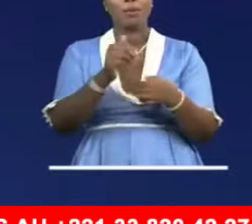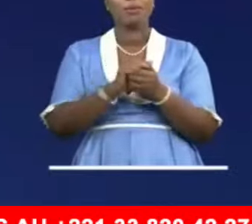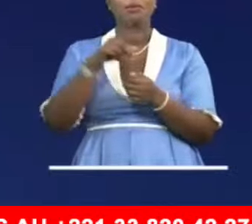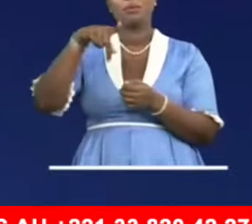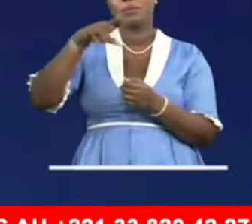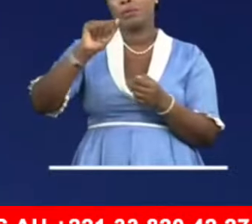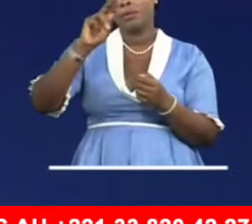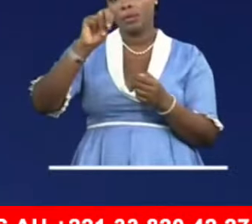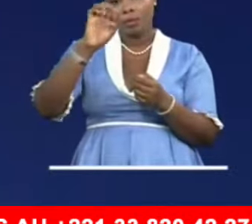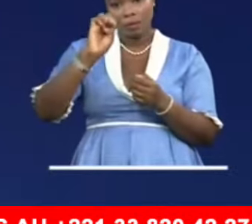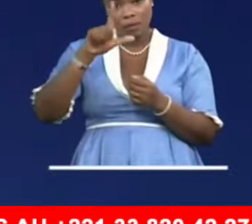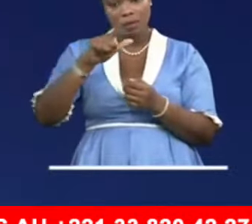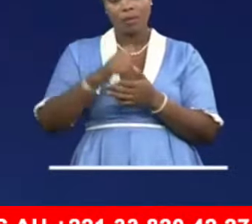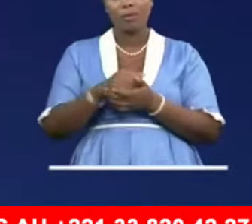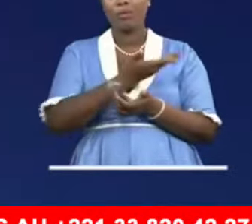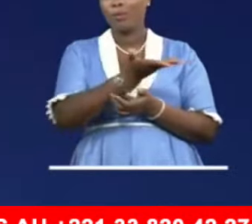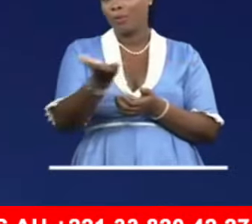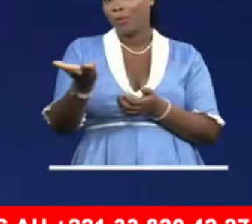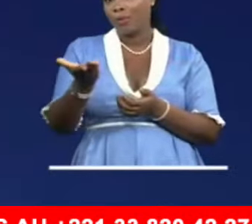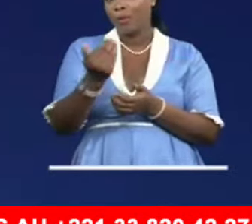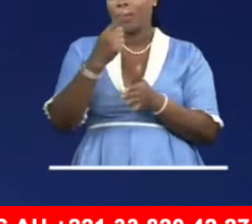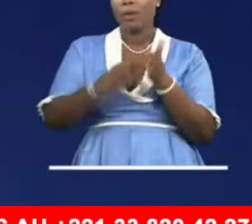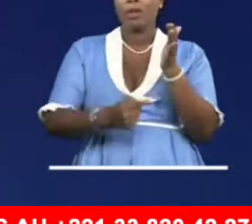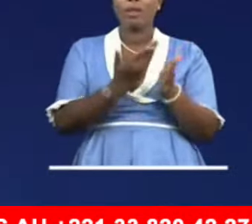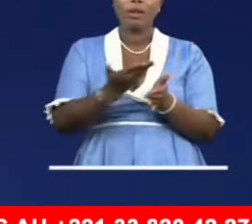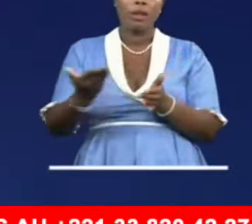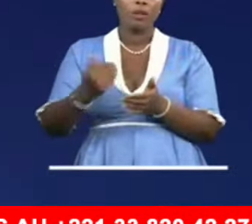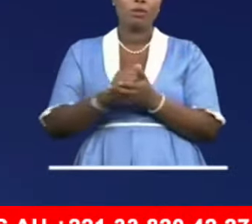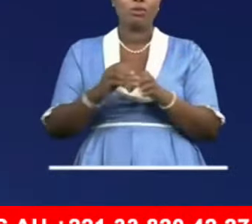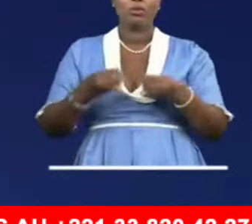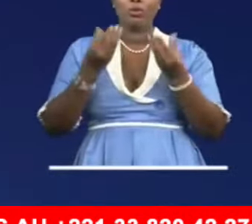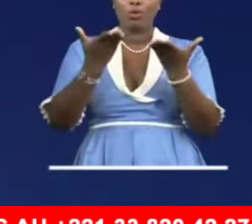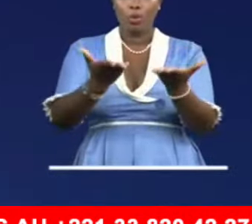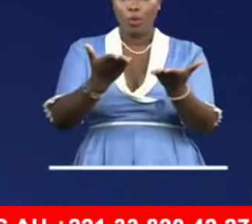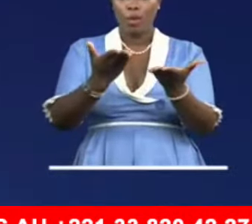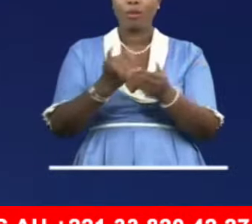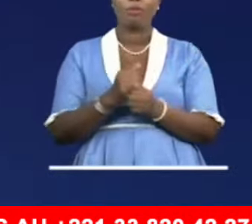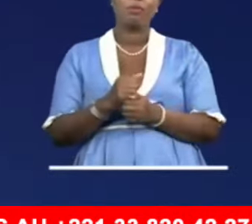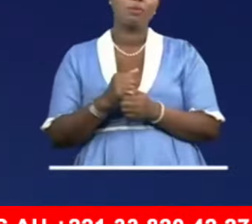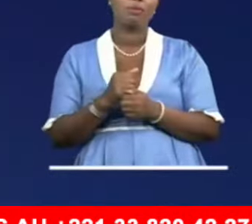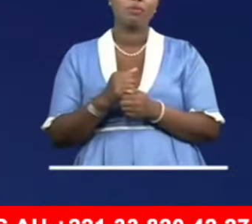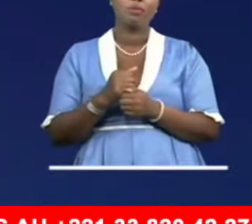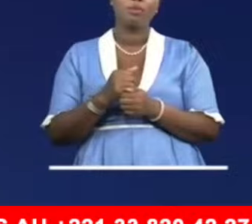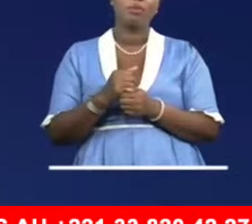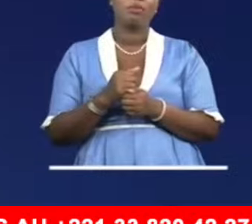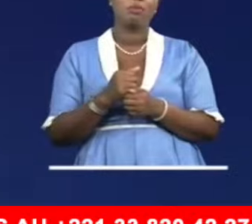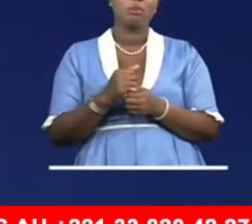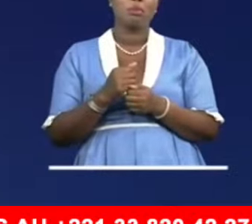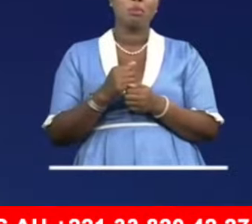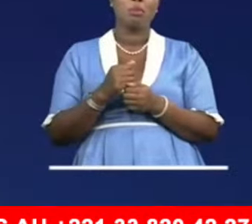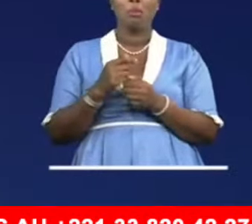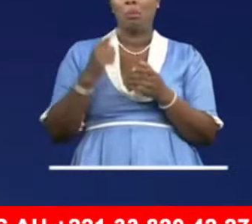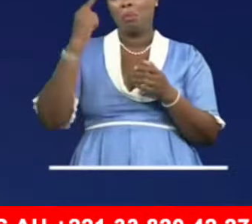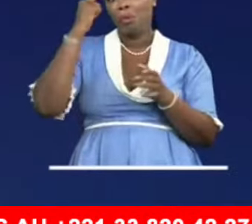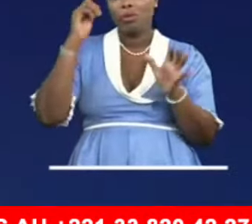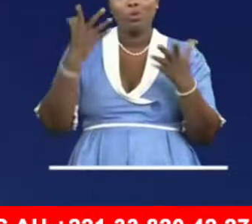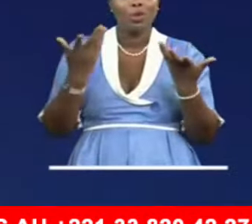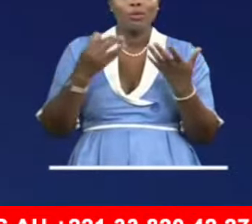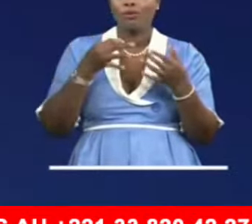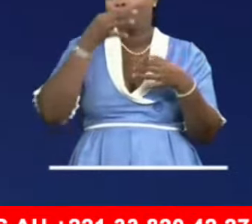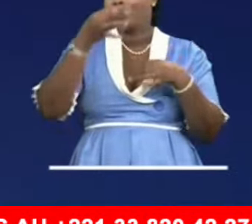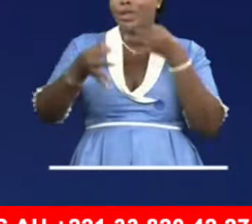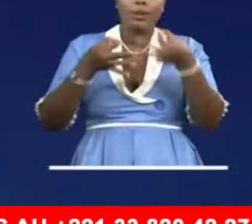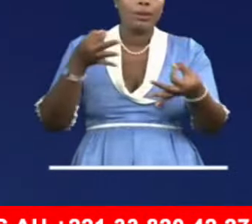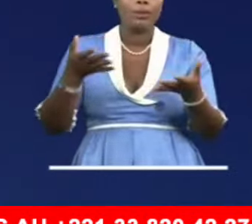qui permettra à quelques discutants de donner le première impression et à une